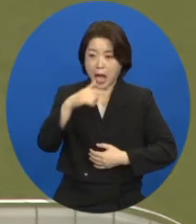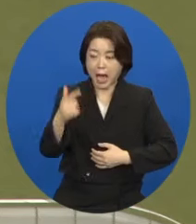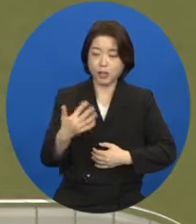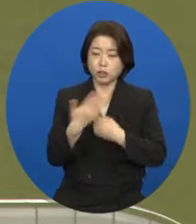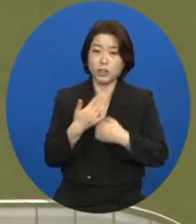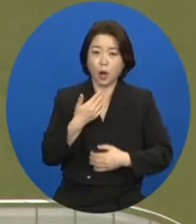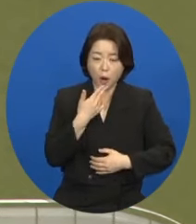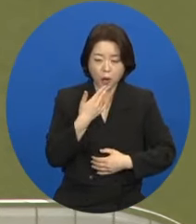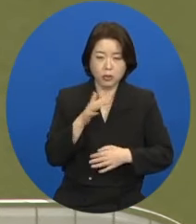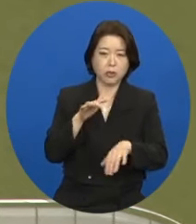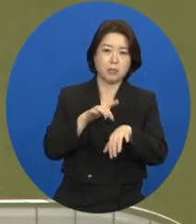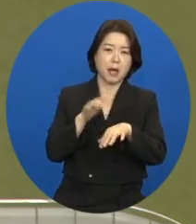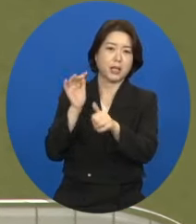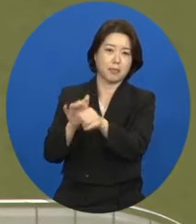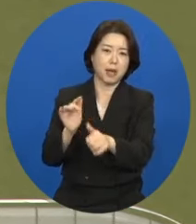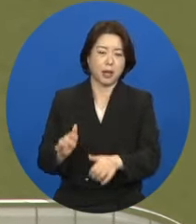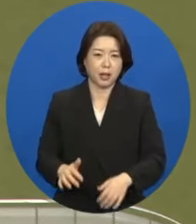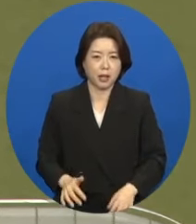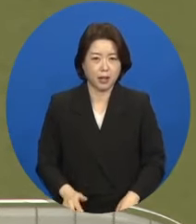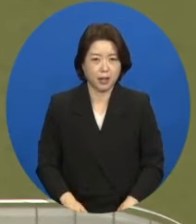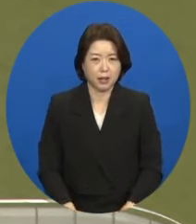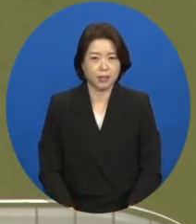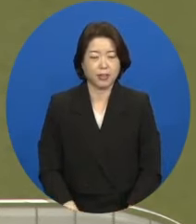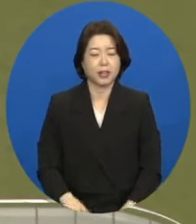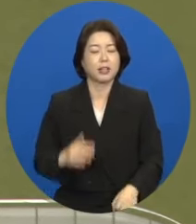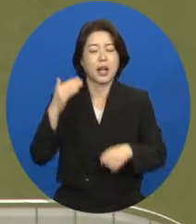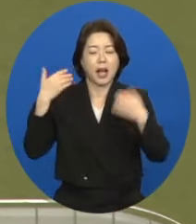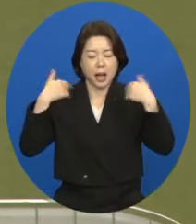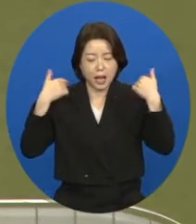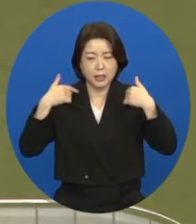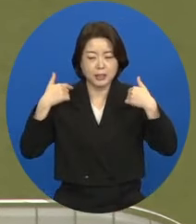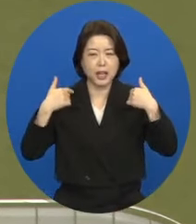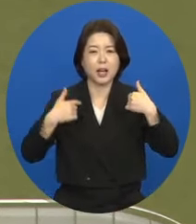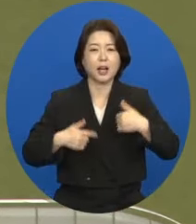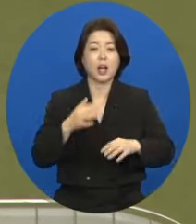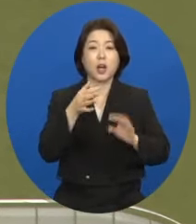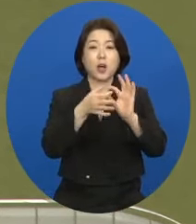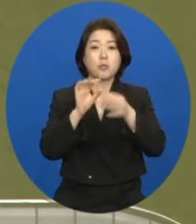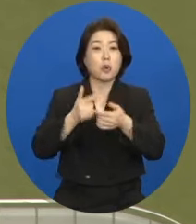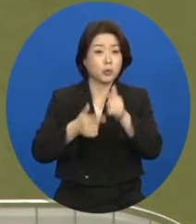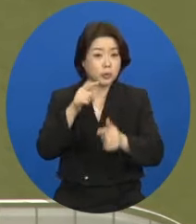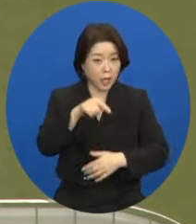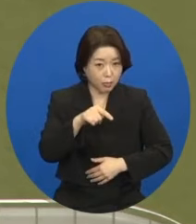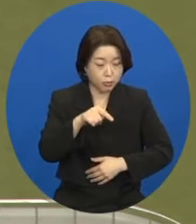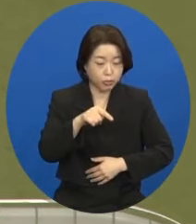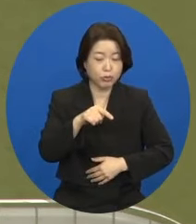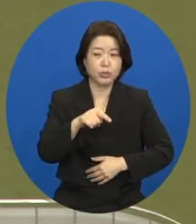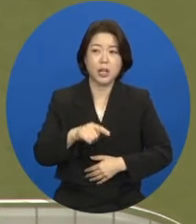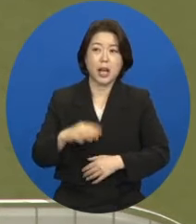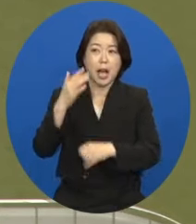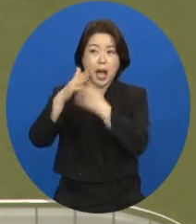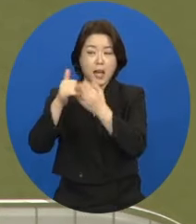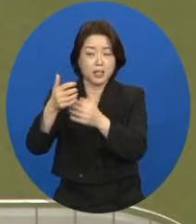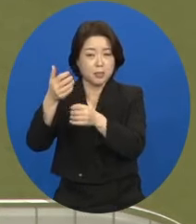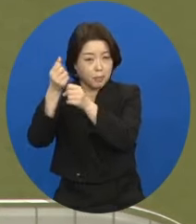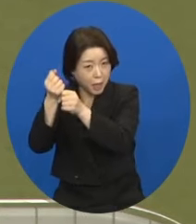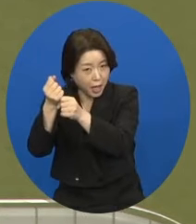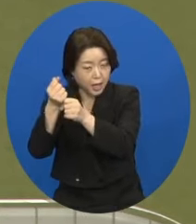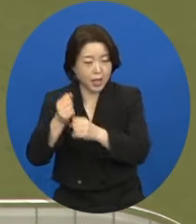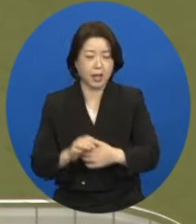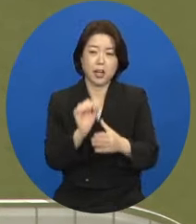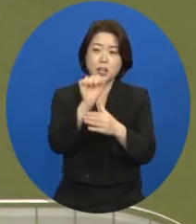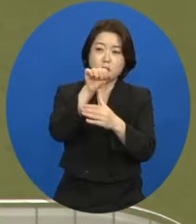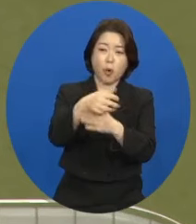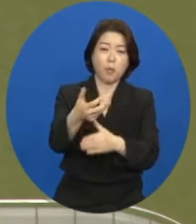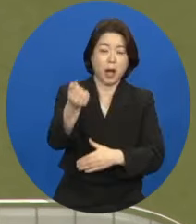내 안에 머물러 있어야 된다, 붙어 있어야 된다, 그래야만 너희가 열매를 많이 맺을 수 있어. 근데